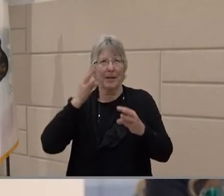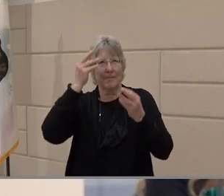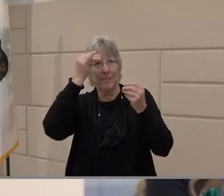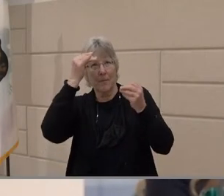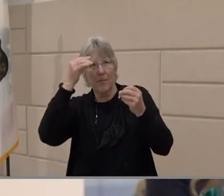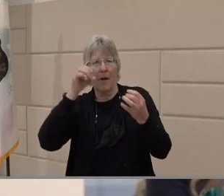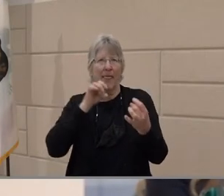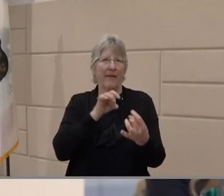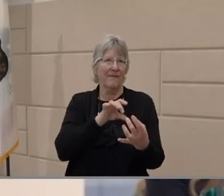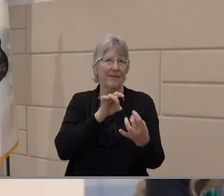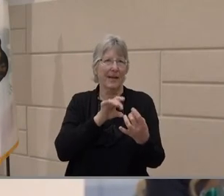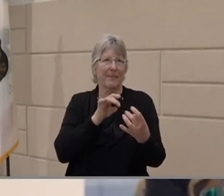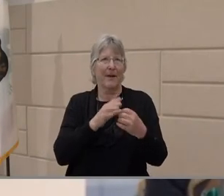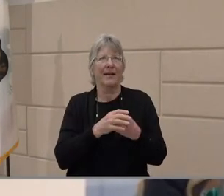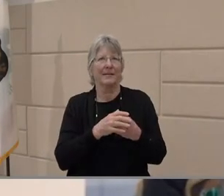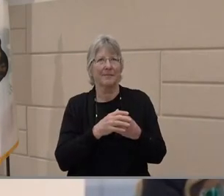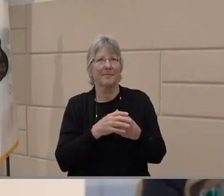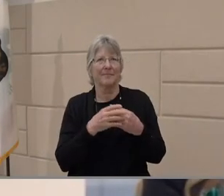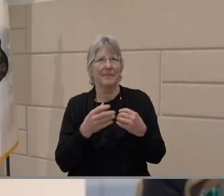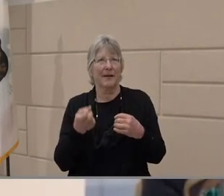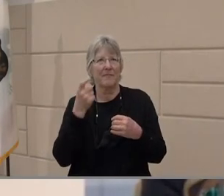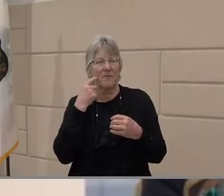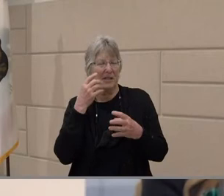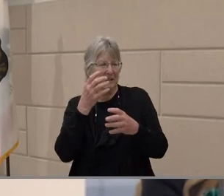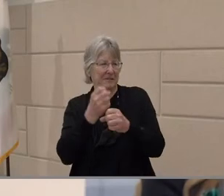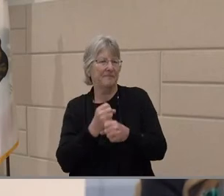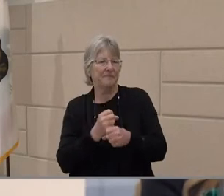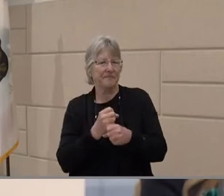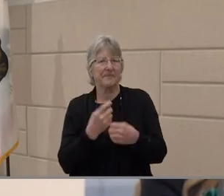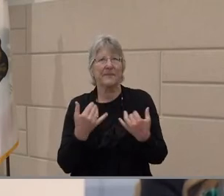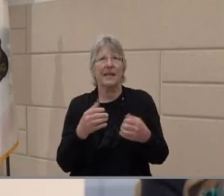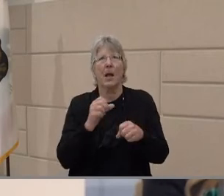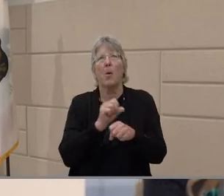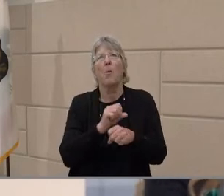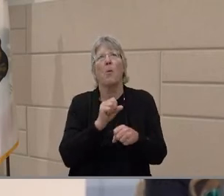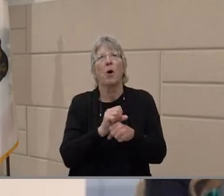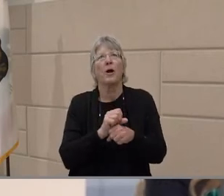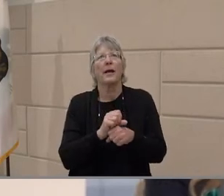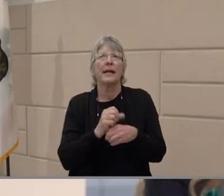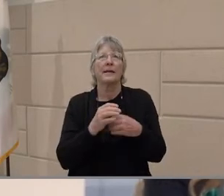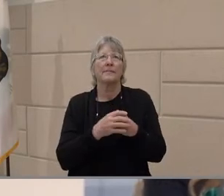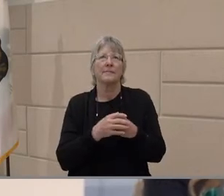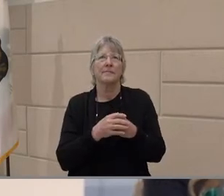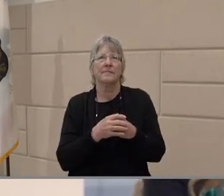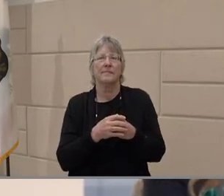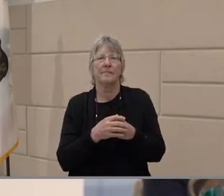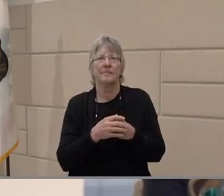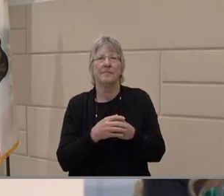ប្រជុំដើម្បីបានផ្ដល់មតិបន្ថែមហើយ